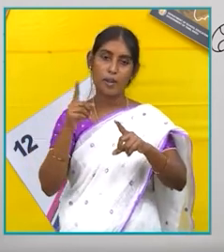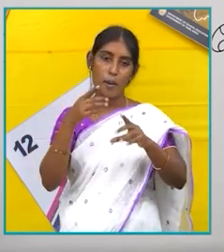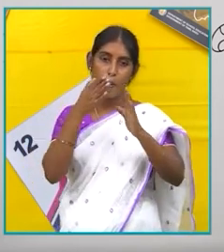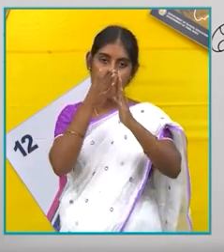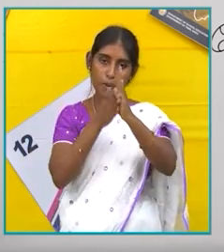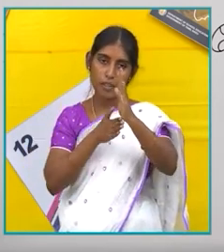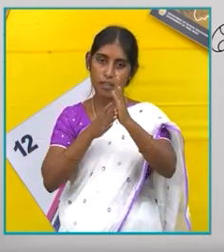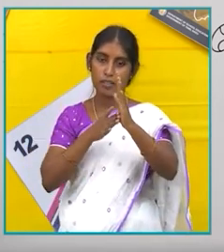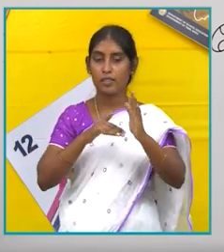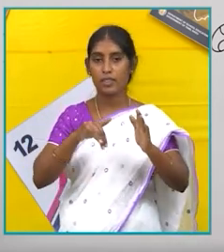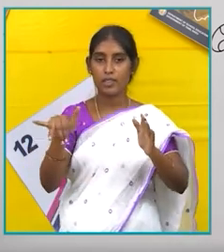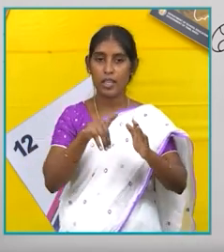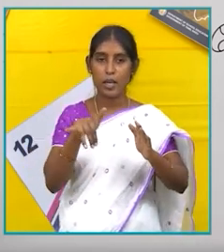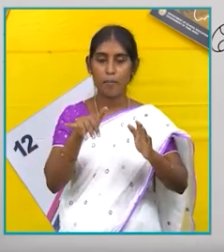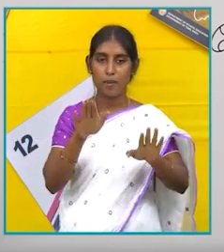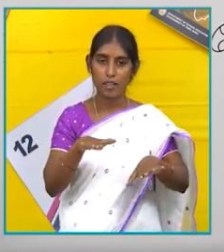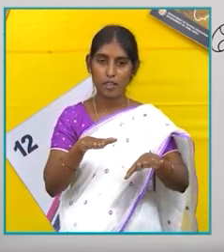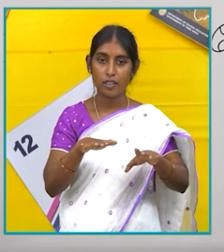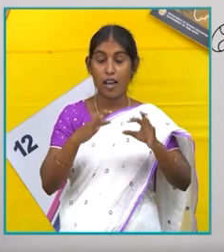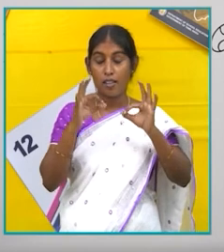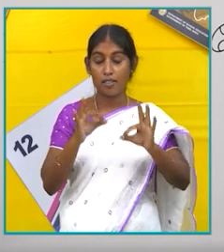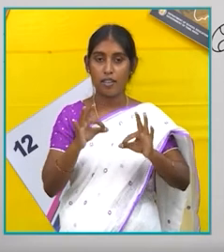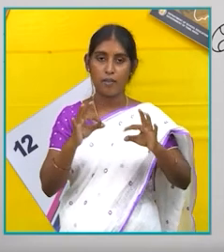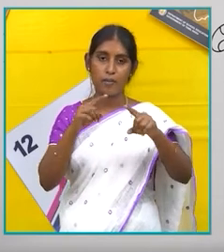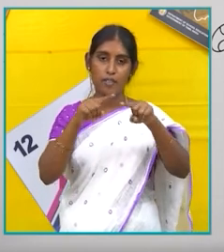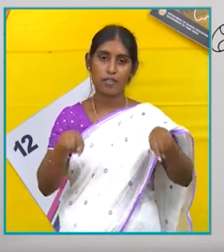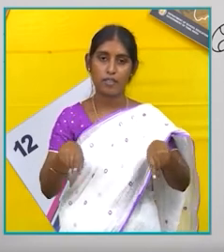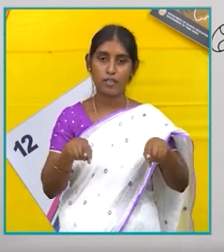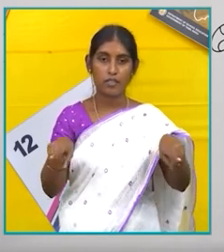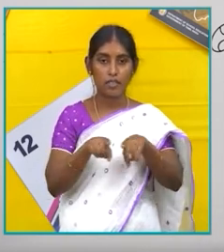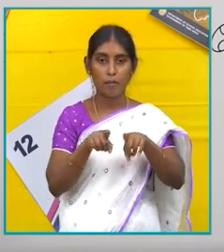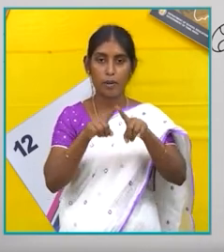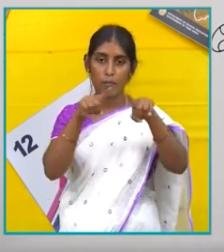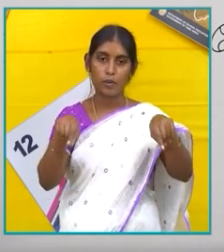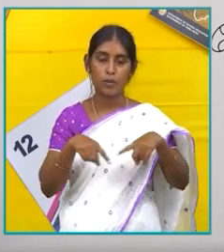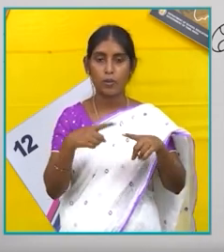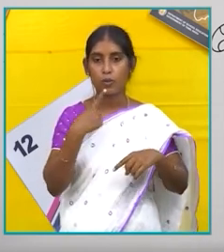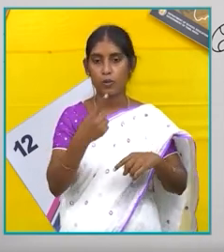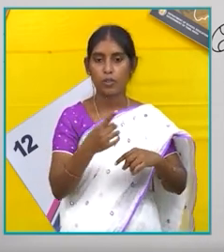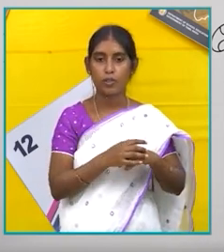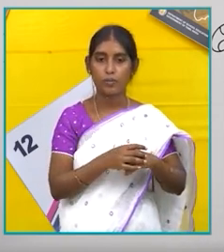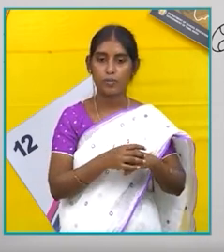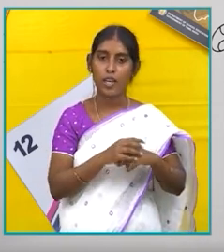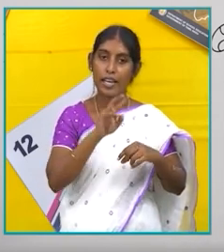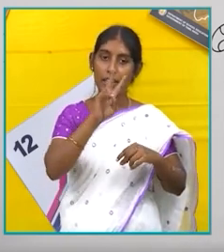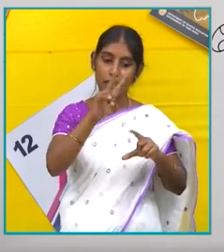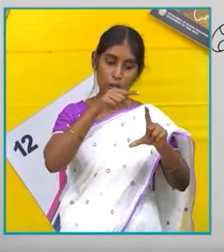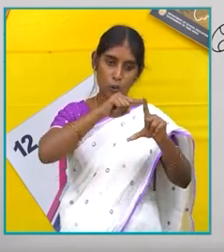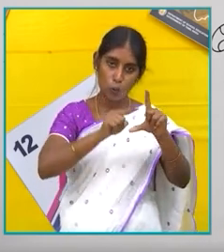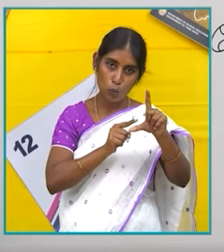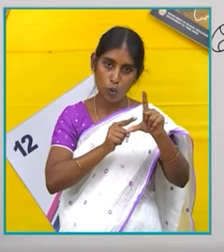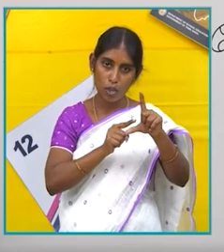அது வந்து சர்வசம முக்கோணங்கள் அதாவது ஒரு முக்கோணத்தோட இரண்டு கோணங்களும் ஏதாவது ஒரு